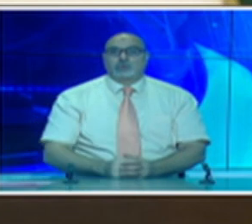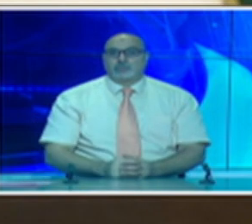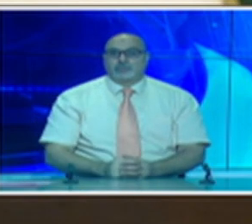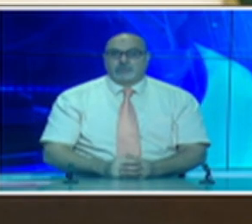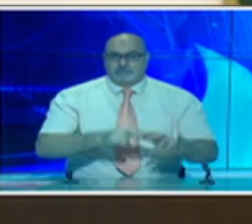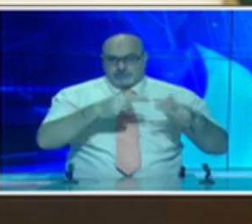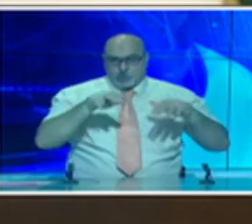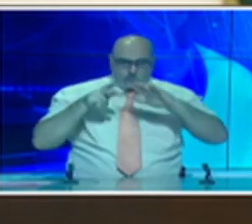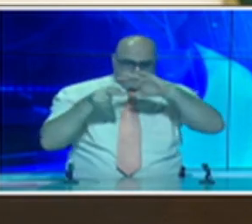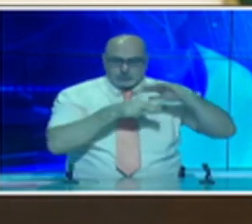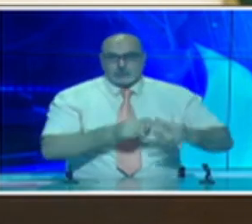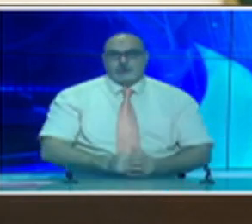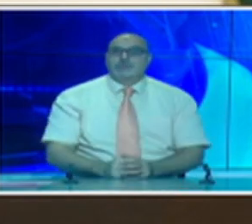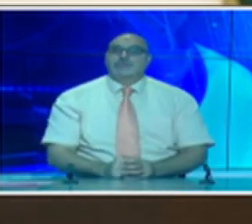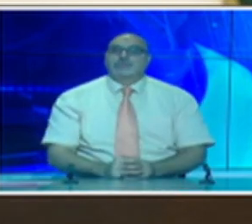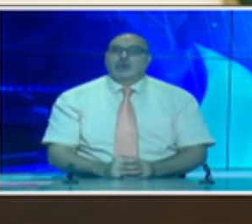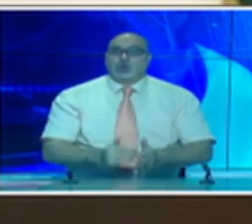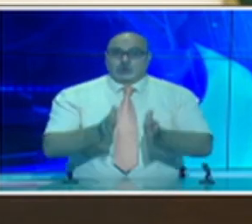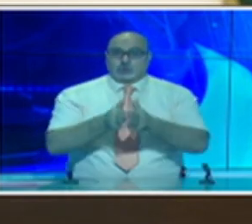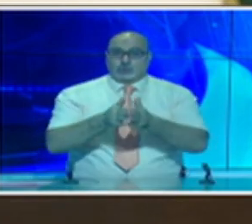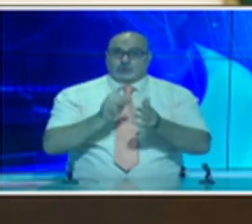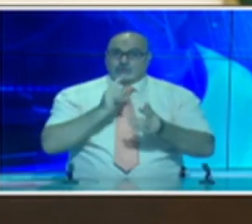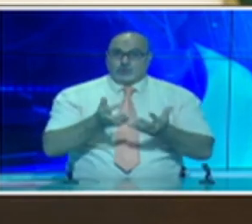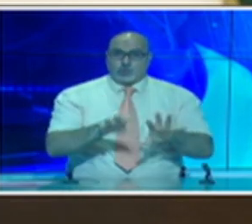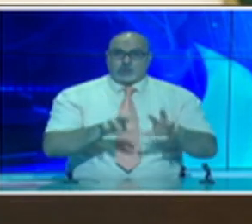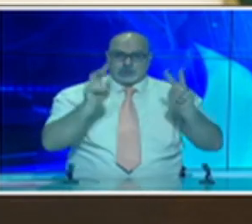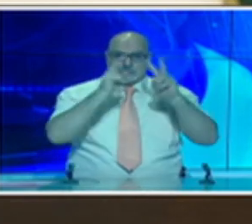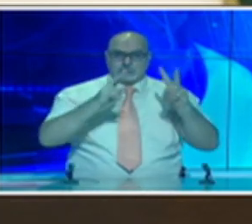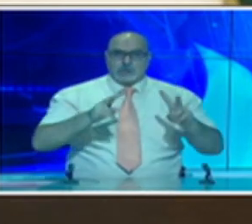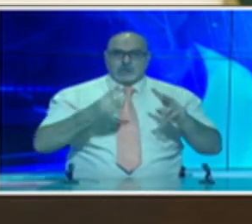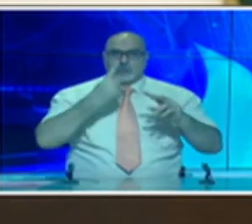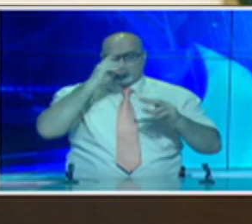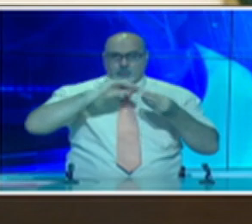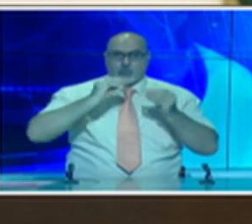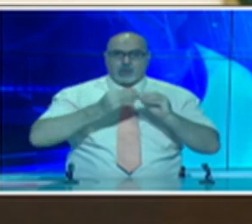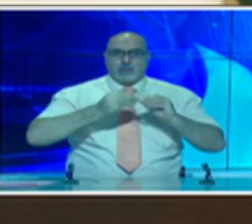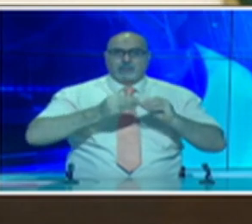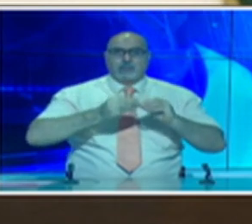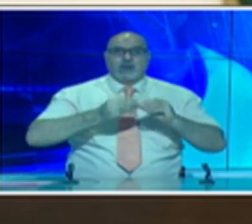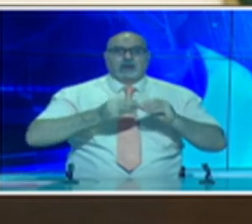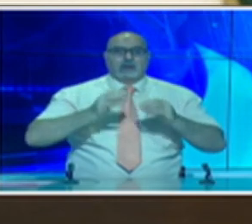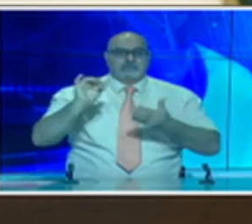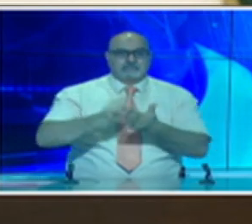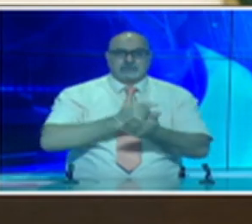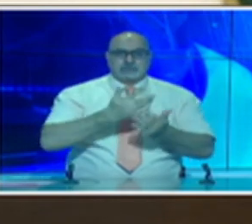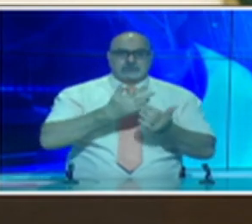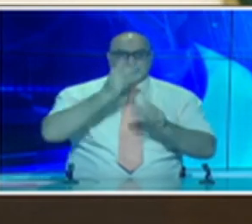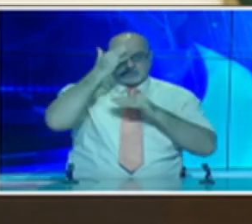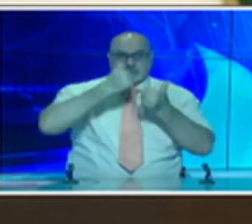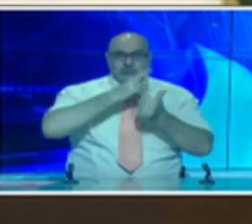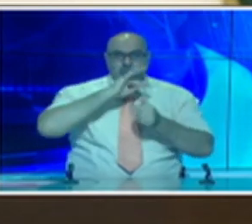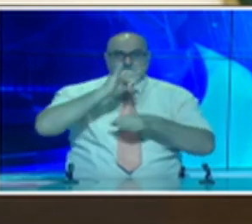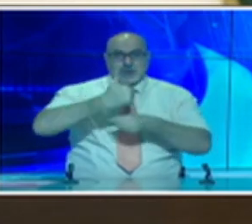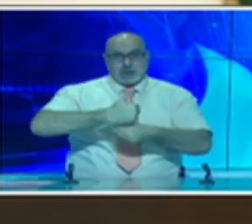عبر تقنية الفيديو، دعا إلى عقد ندوة دولية حول النزاع الفلسطيني الإسرائيلي مطلع